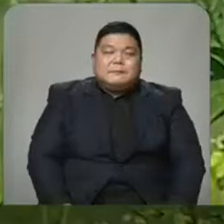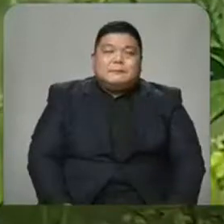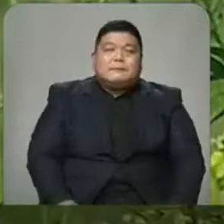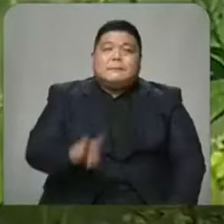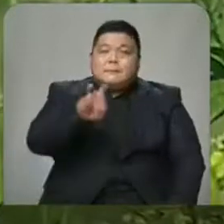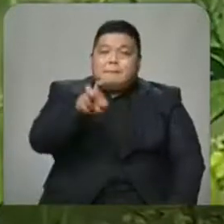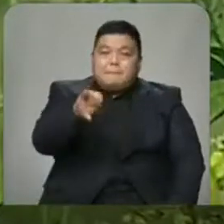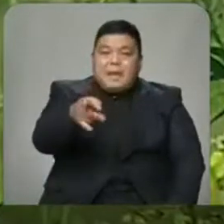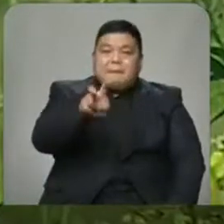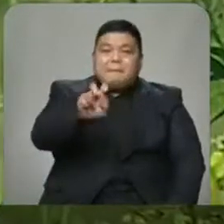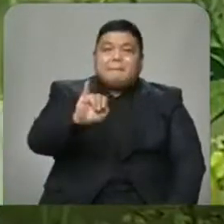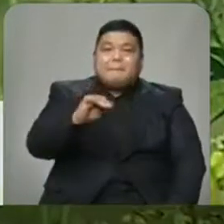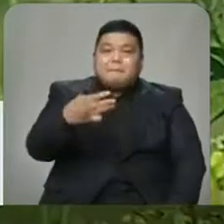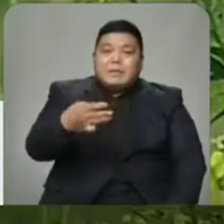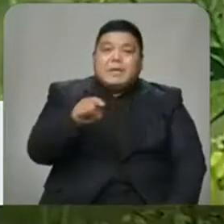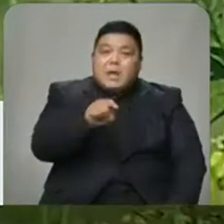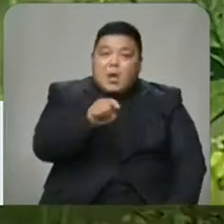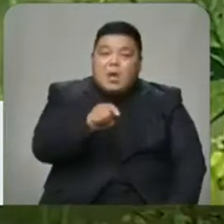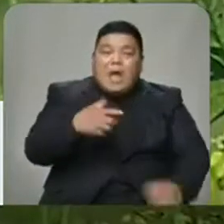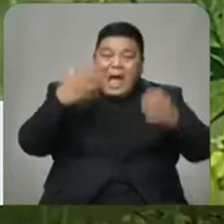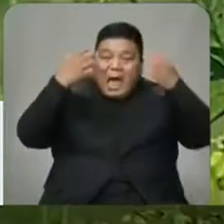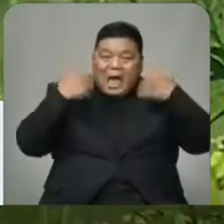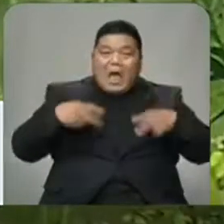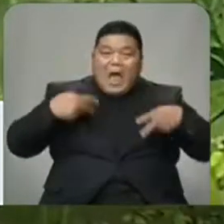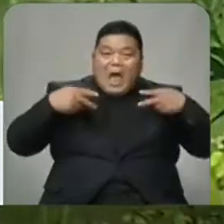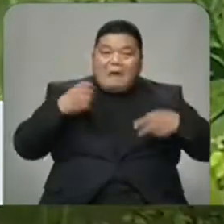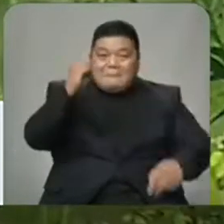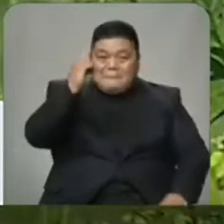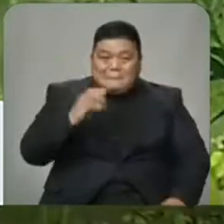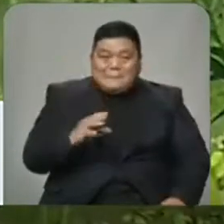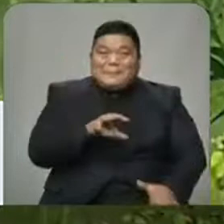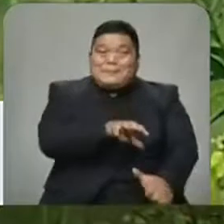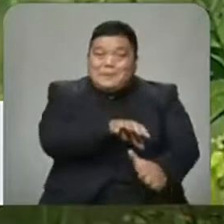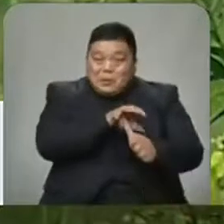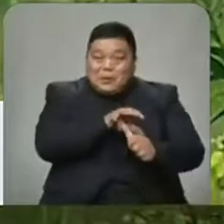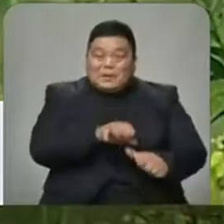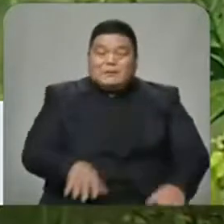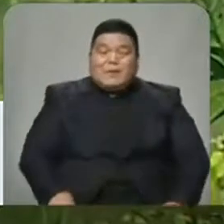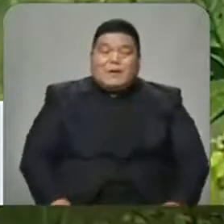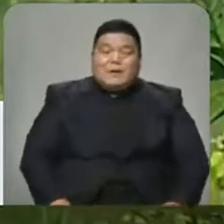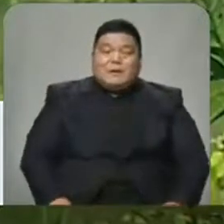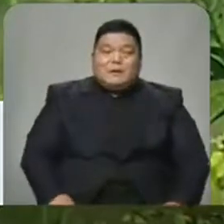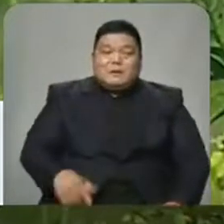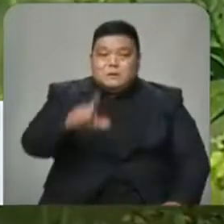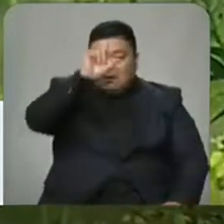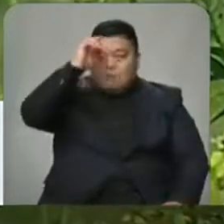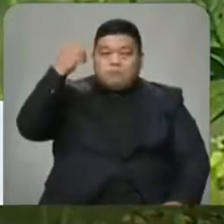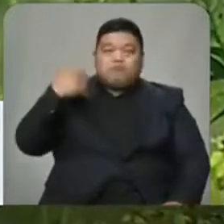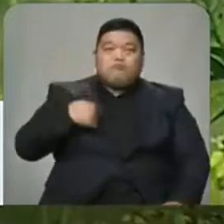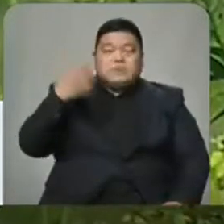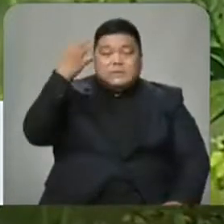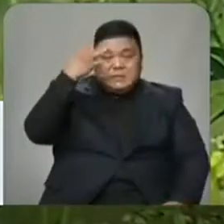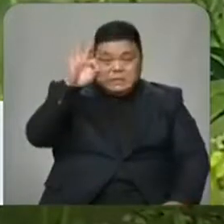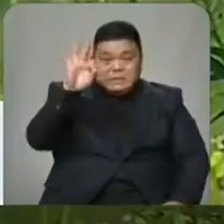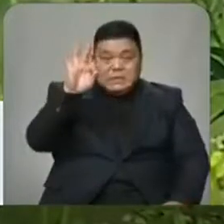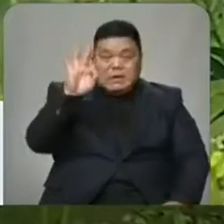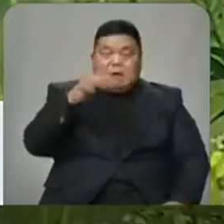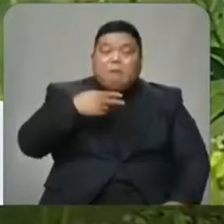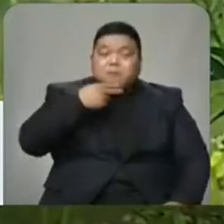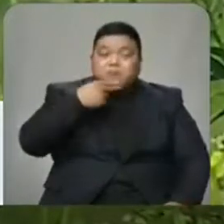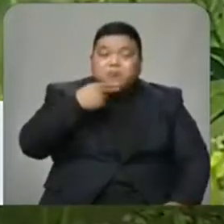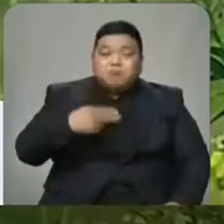매 밀은 여름철에 국소적으로 많이 먹는 식재료 중 하나지만 정작 국가가 인증한 국산 품종 은 거의